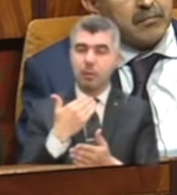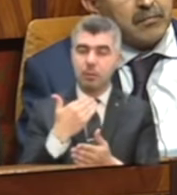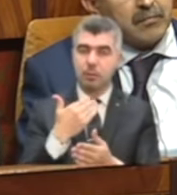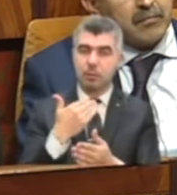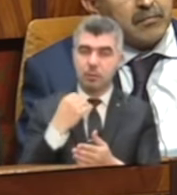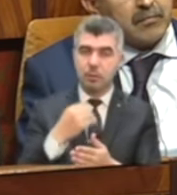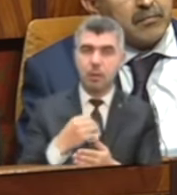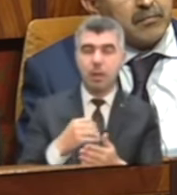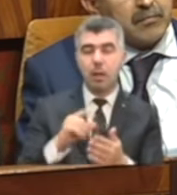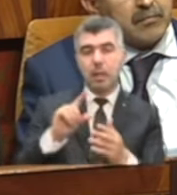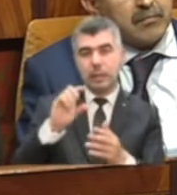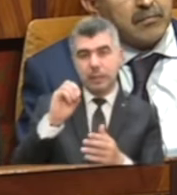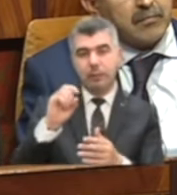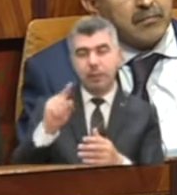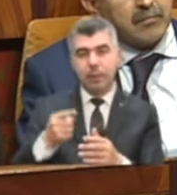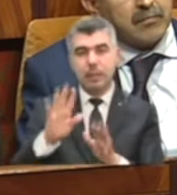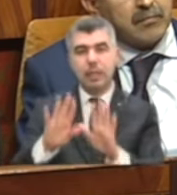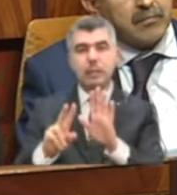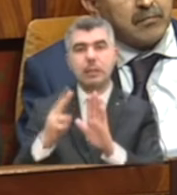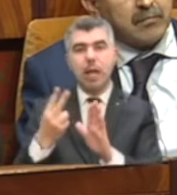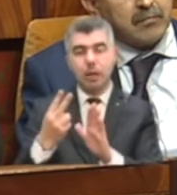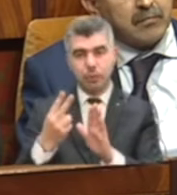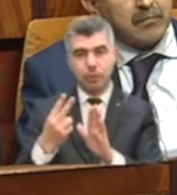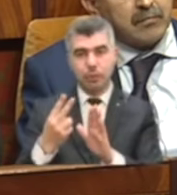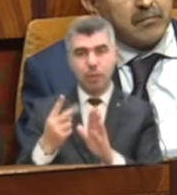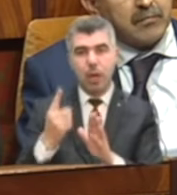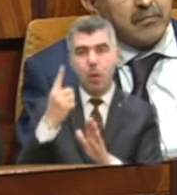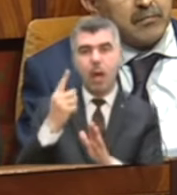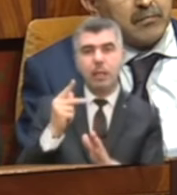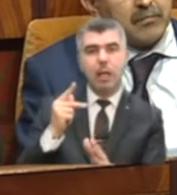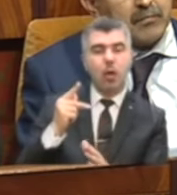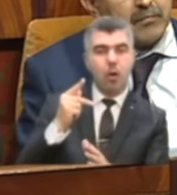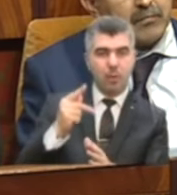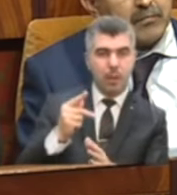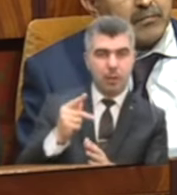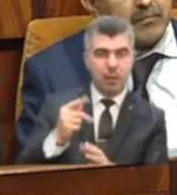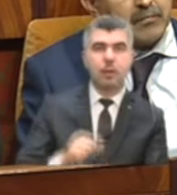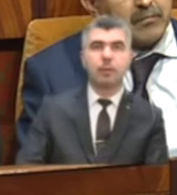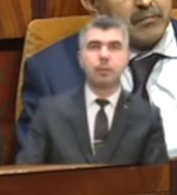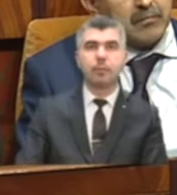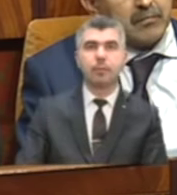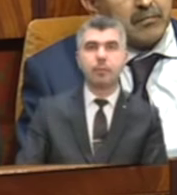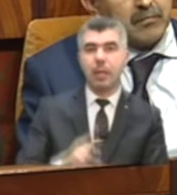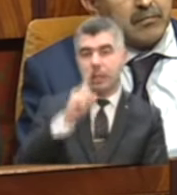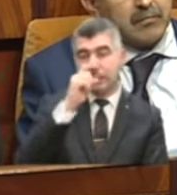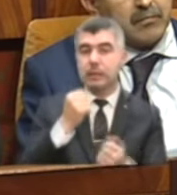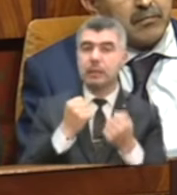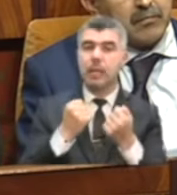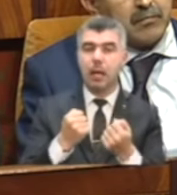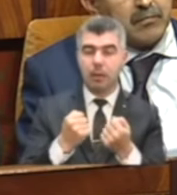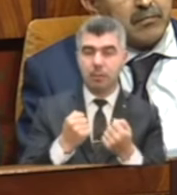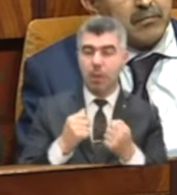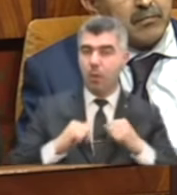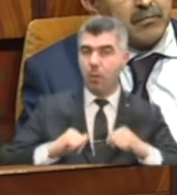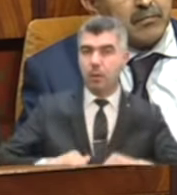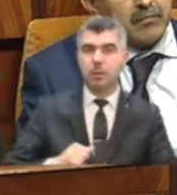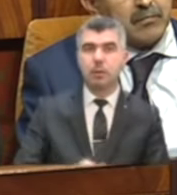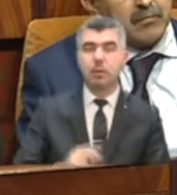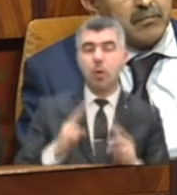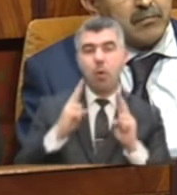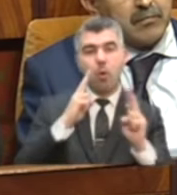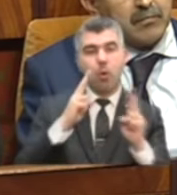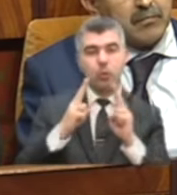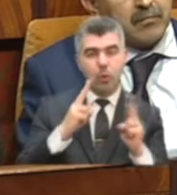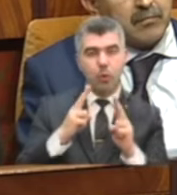حسابية 0.12 قتيل في الكيلومتر الواحد. خطير هاد الشيء سيد الوزير. طرق